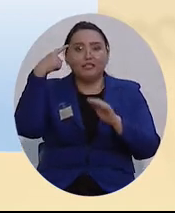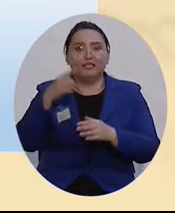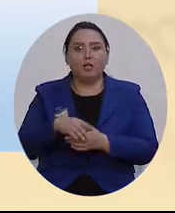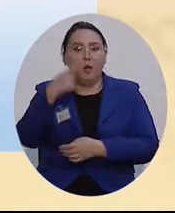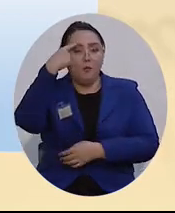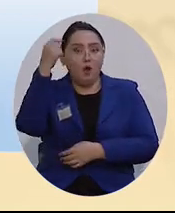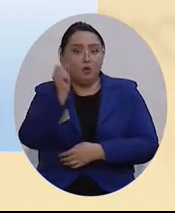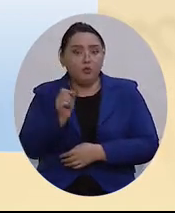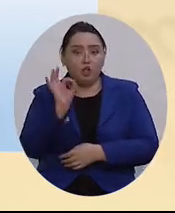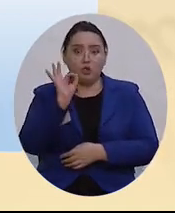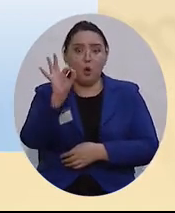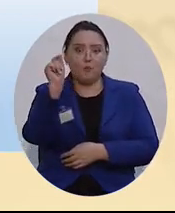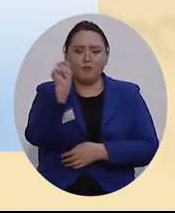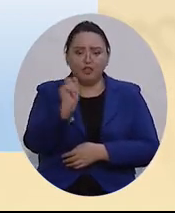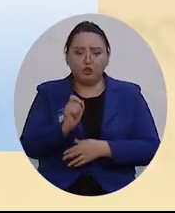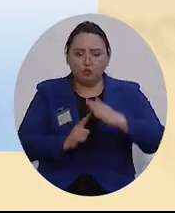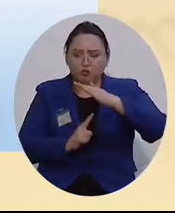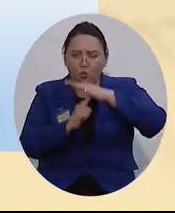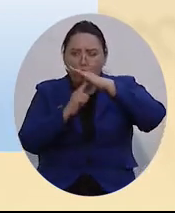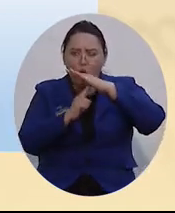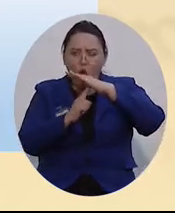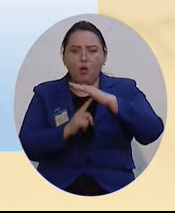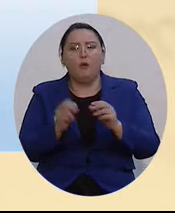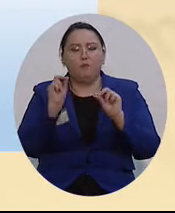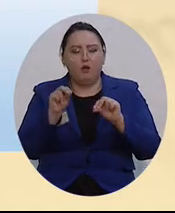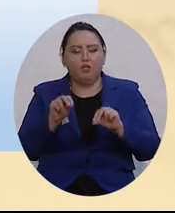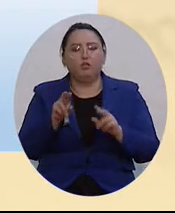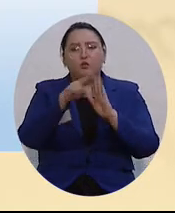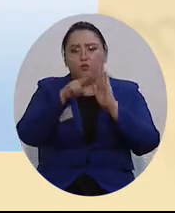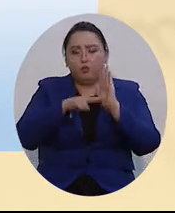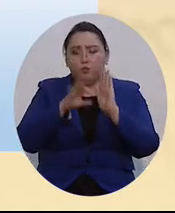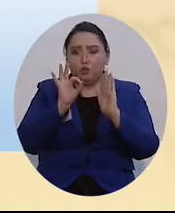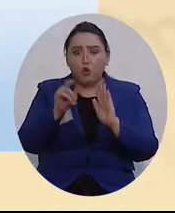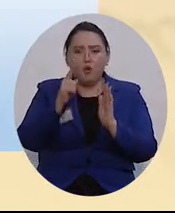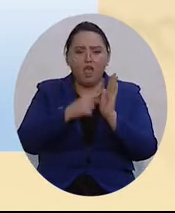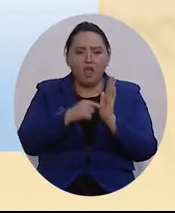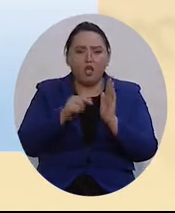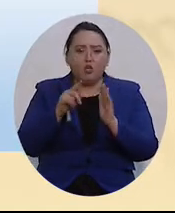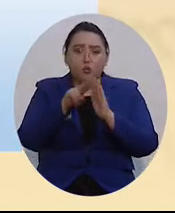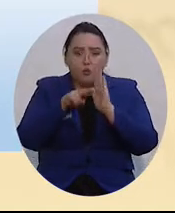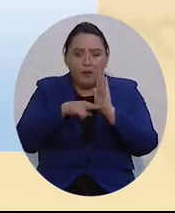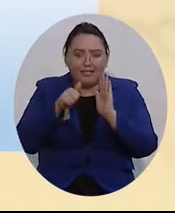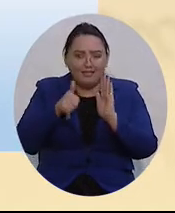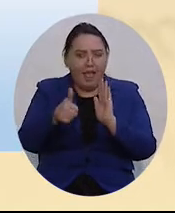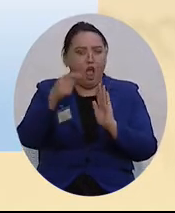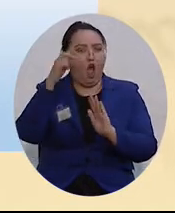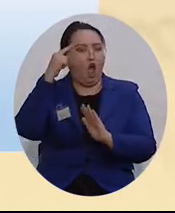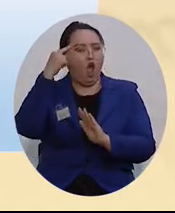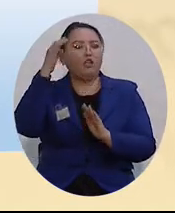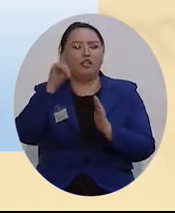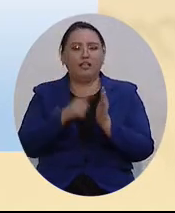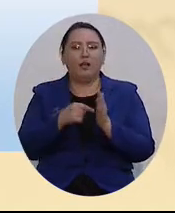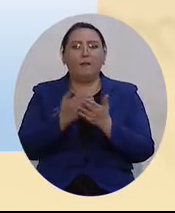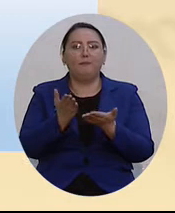зөв бичих хамгийн суур үндэс болдог учраас дүрмийг зөв хэрэглэх хэрэгтэй, дүрмээ маш сайн ойлгох хэрэгтэй. За энэ тухай бид өмнөх хичээл дээр үзсэн